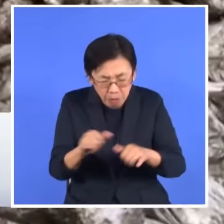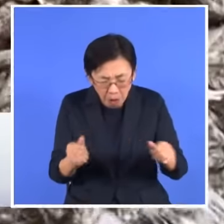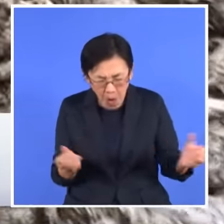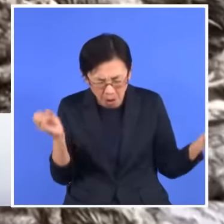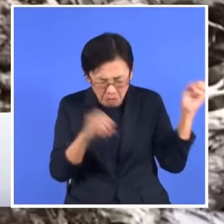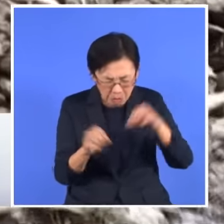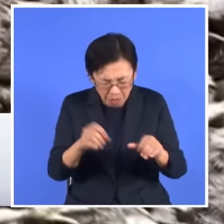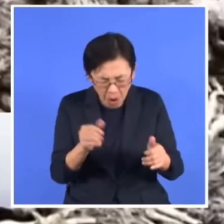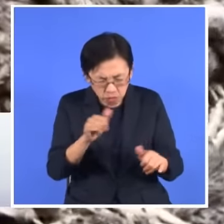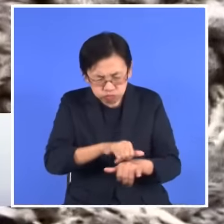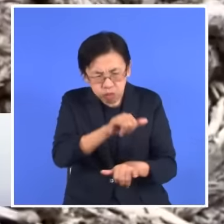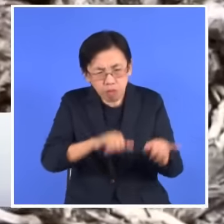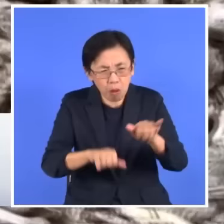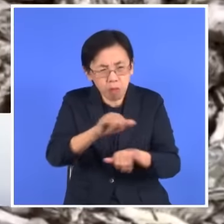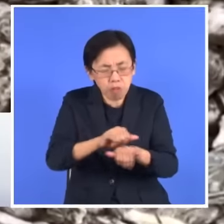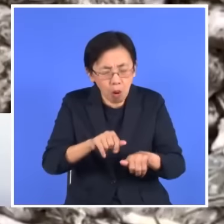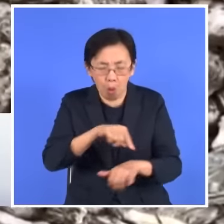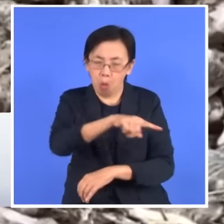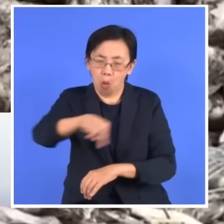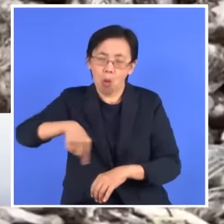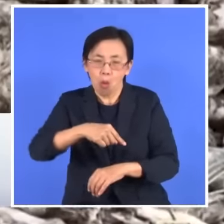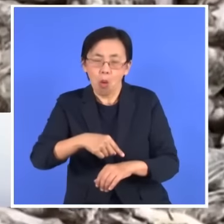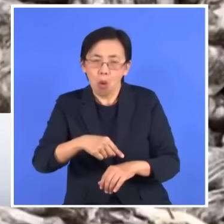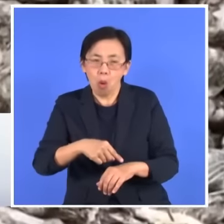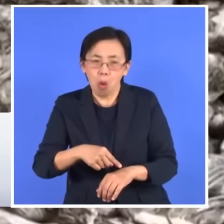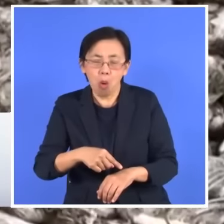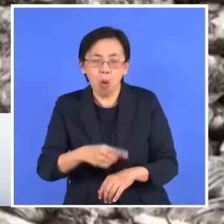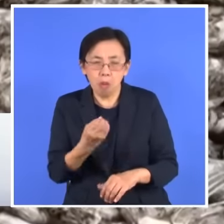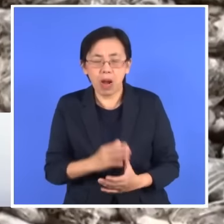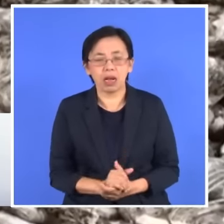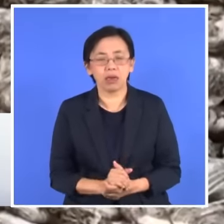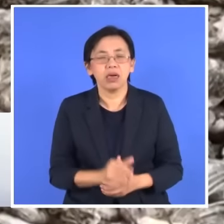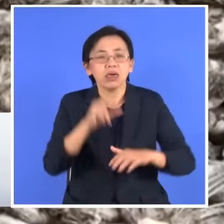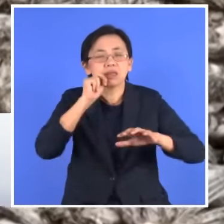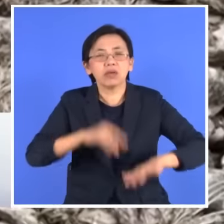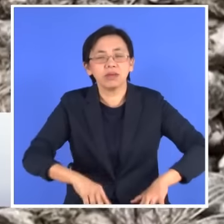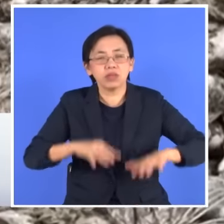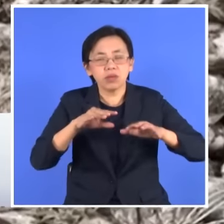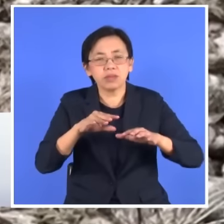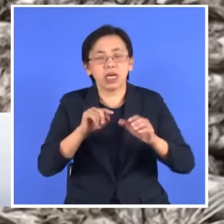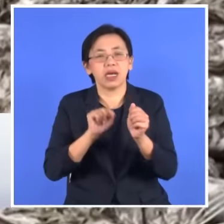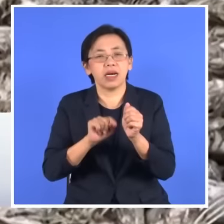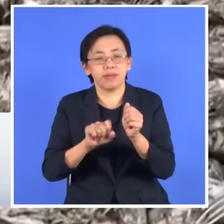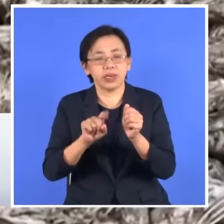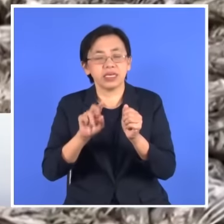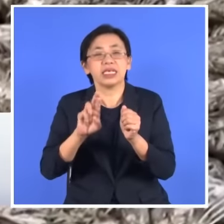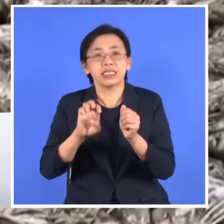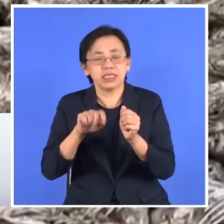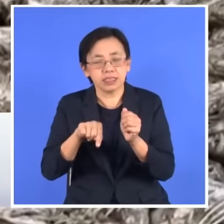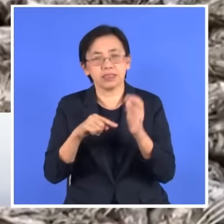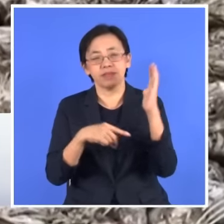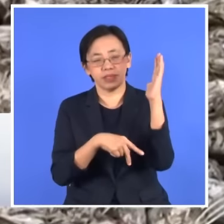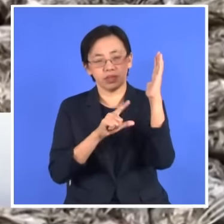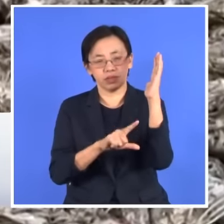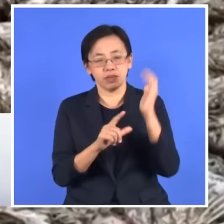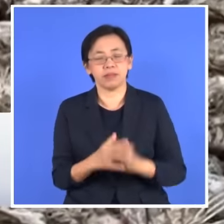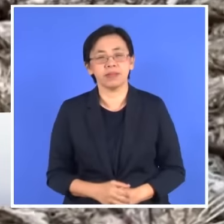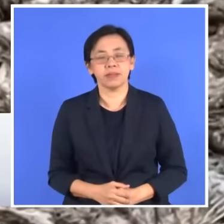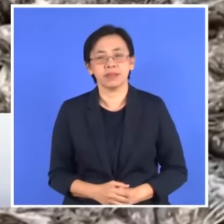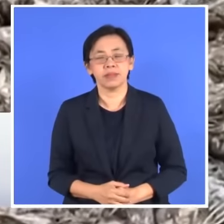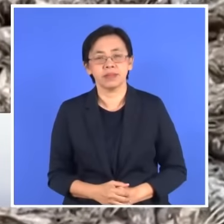ายคือถูกน้ำท่วมว่าอย่างนั้นเถอะอยู่ที่ตำบลลำสินอำเภอศรีนครศรีนครินทร์จังหวัดพัทลุงนะฮะทีนี้เข